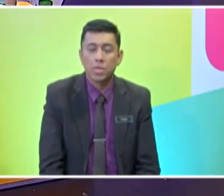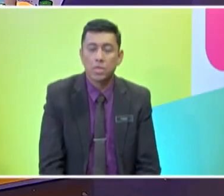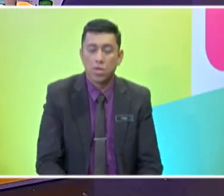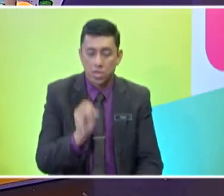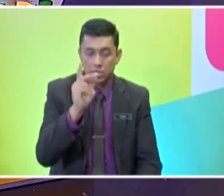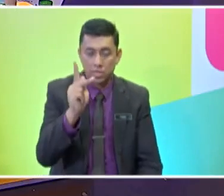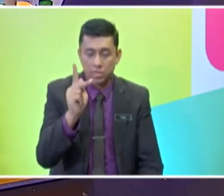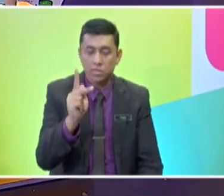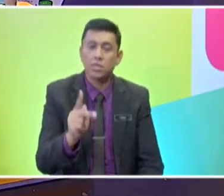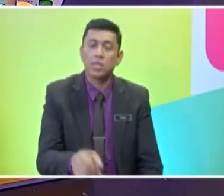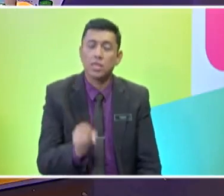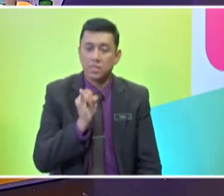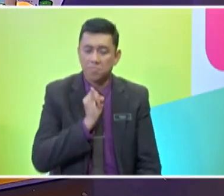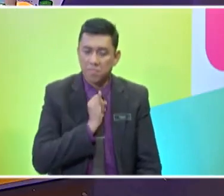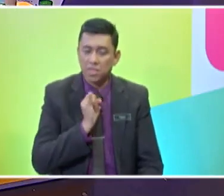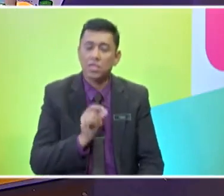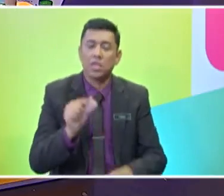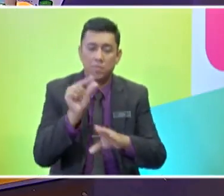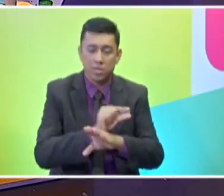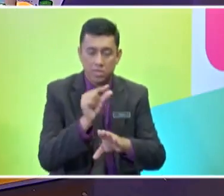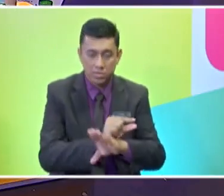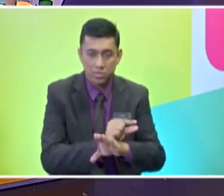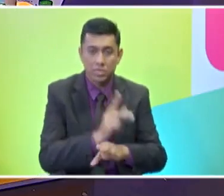kalau saya gunakan teknik